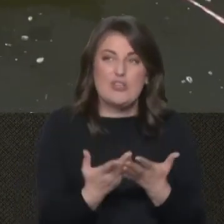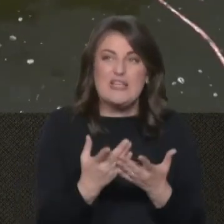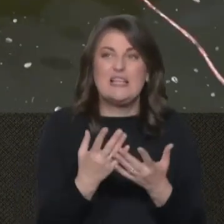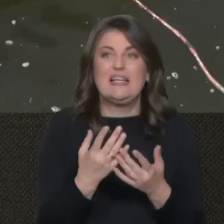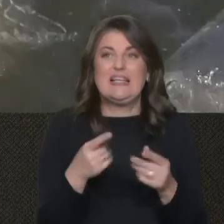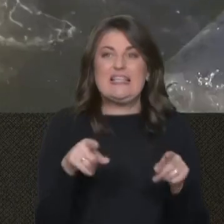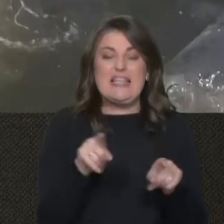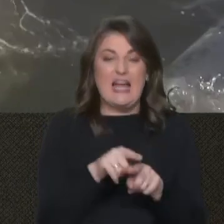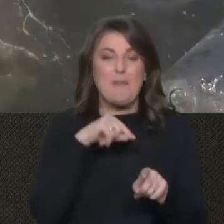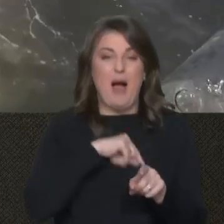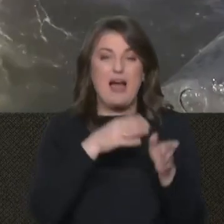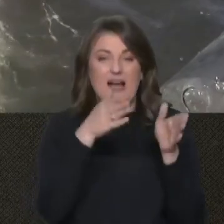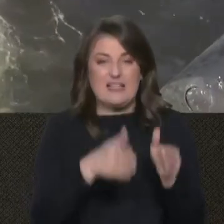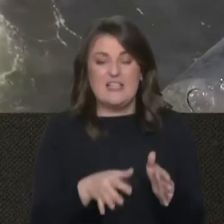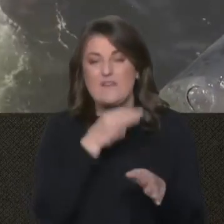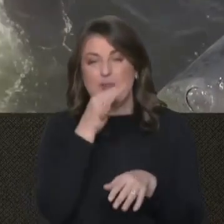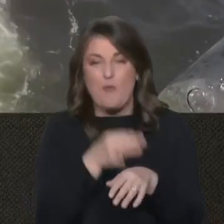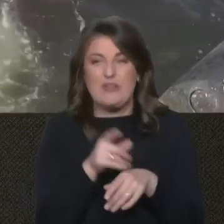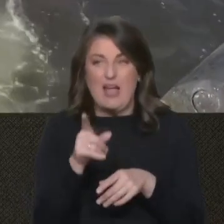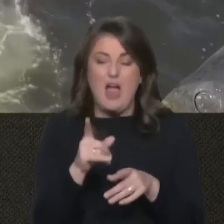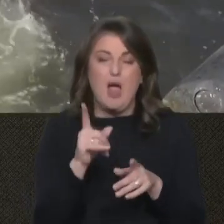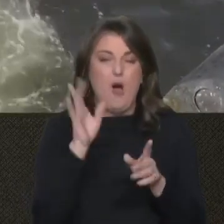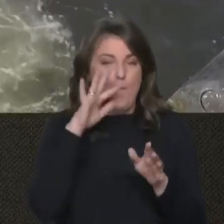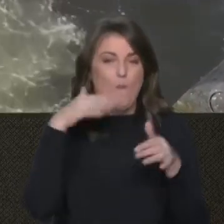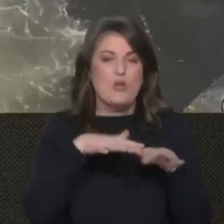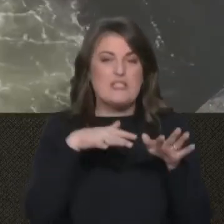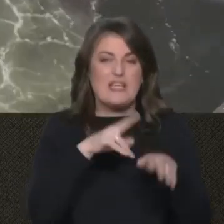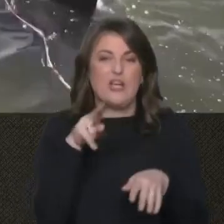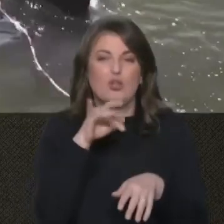таким характеристиками відповідає морський дрон Магура.